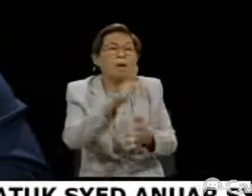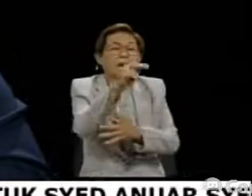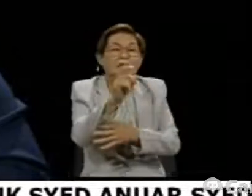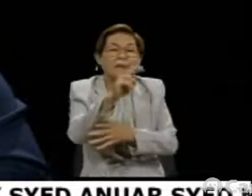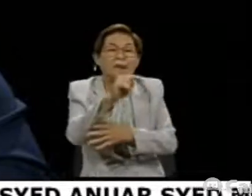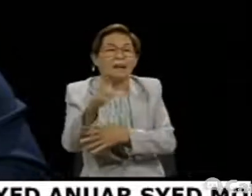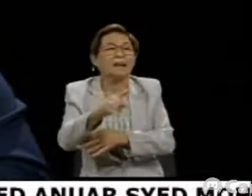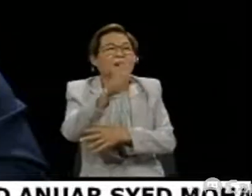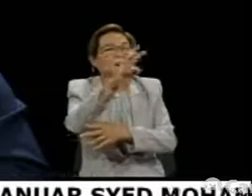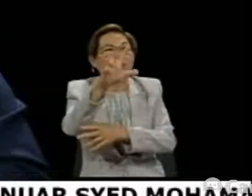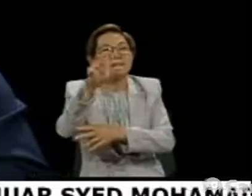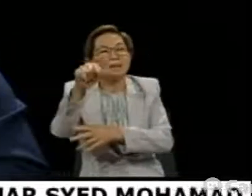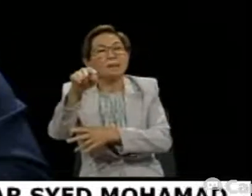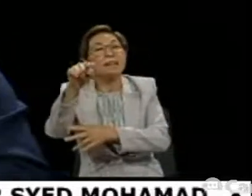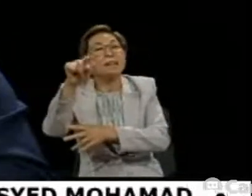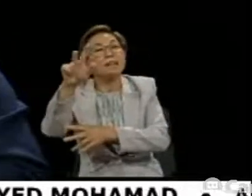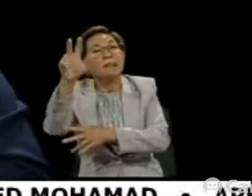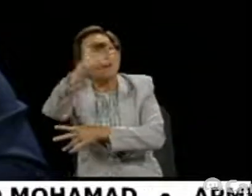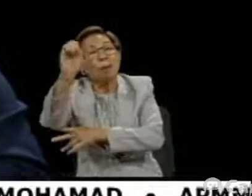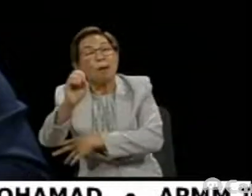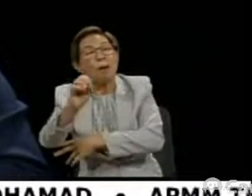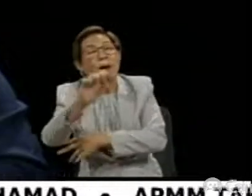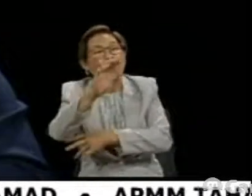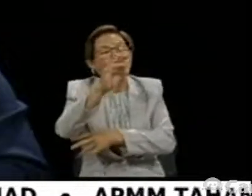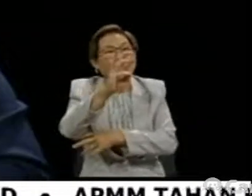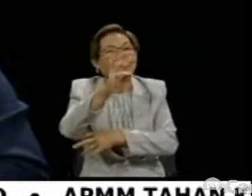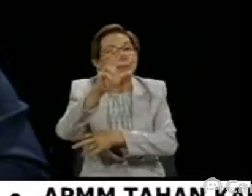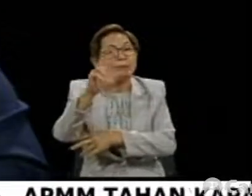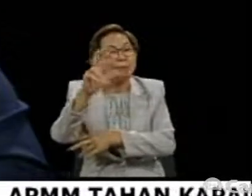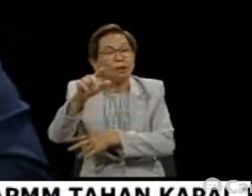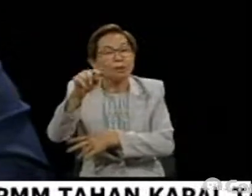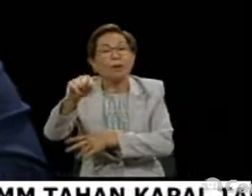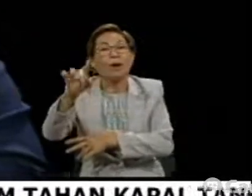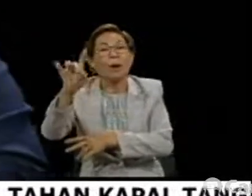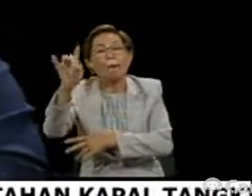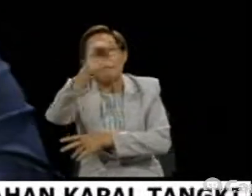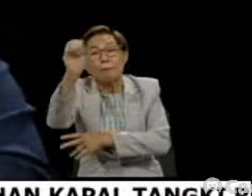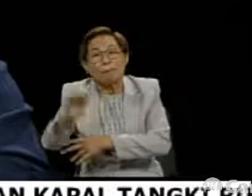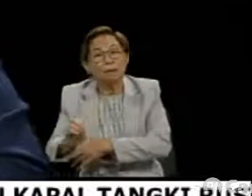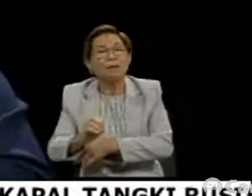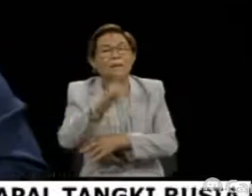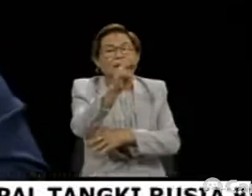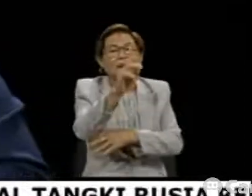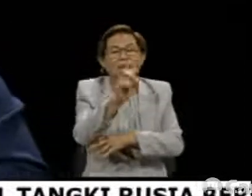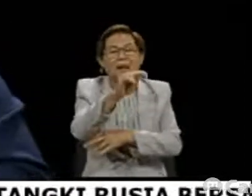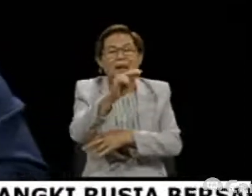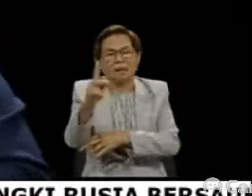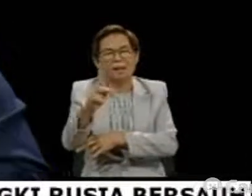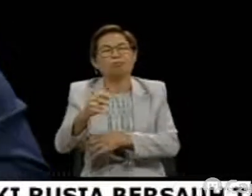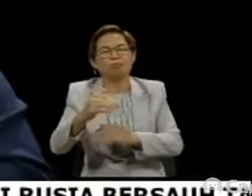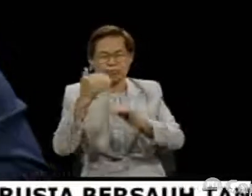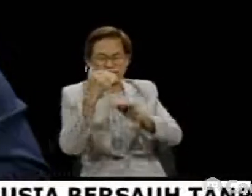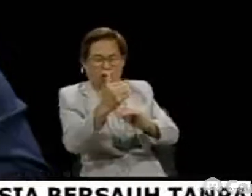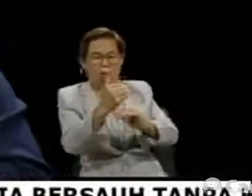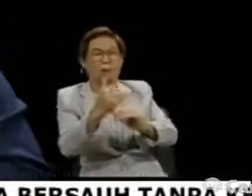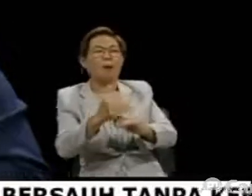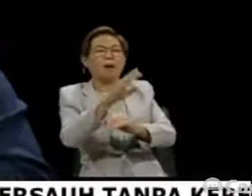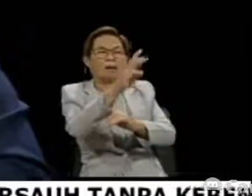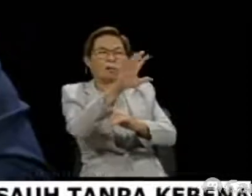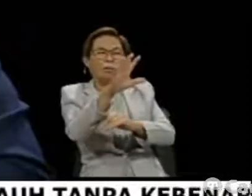60 30800 daripada kepada kelinci dan ini masih lagi di bawah headset itu Regita yaitu